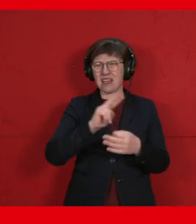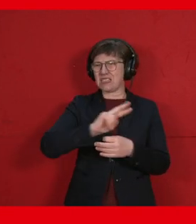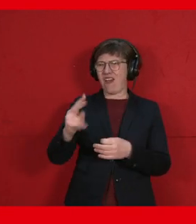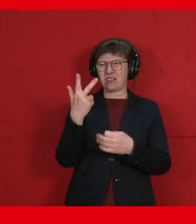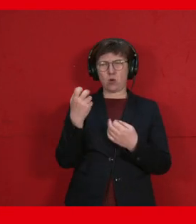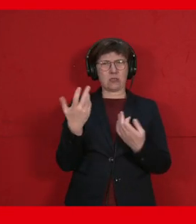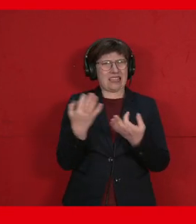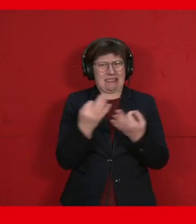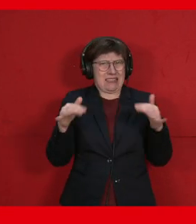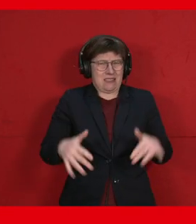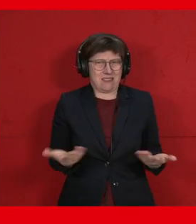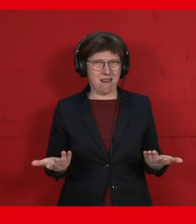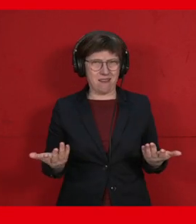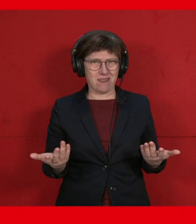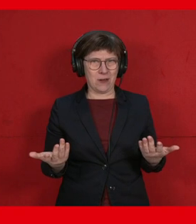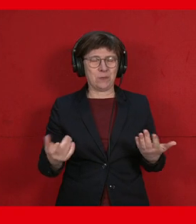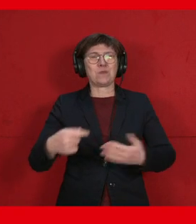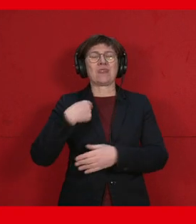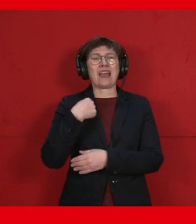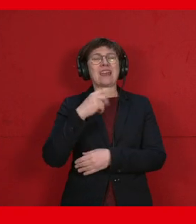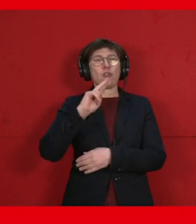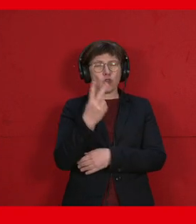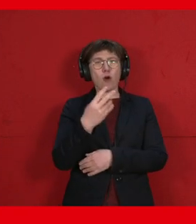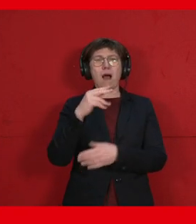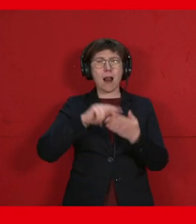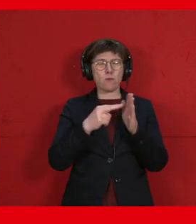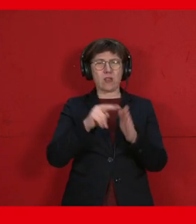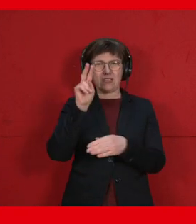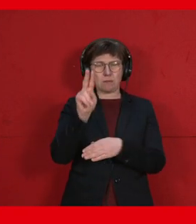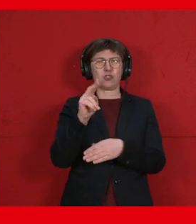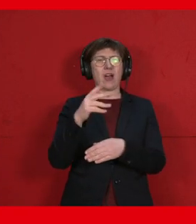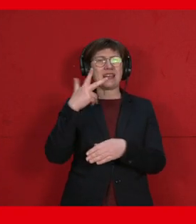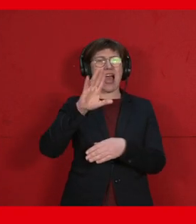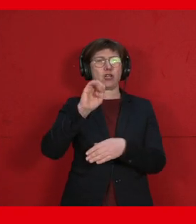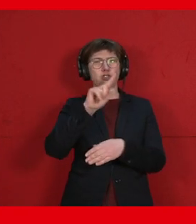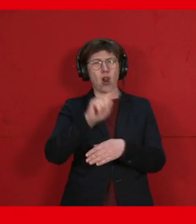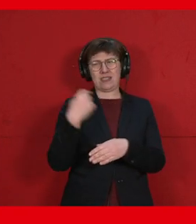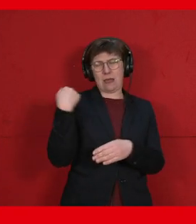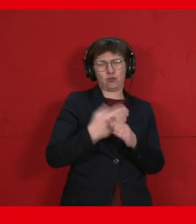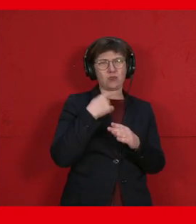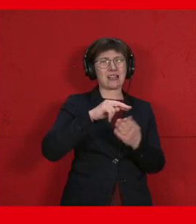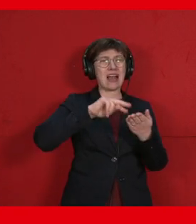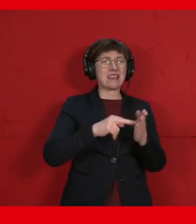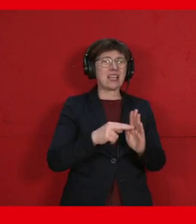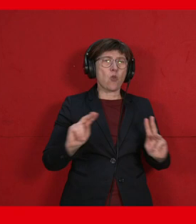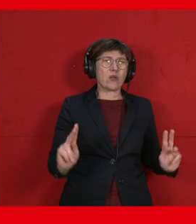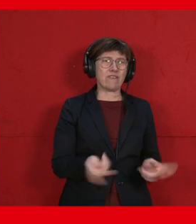entsprechenden Beitrag leisten. Also ich kann nur der Politik nochmal, und das hat der Herr Scholz gerade auch gesagt,